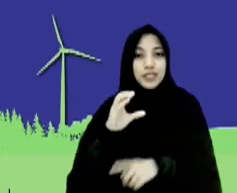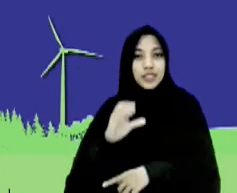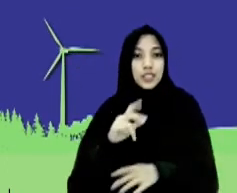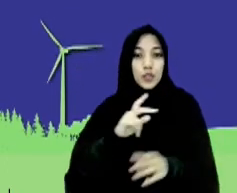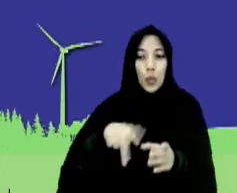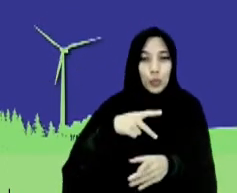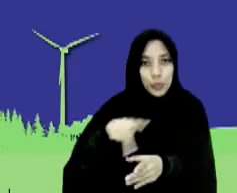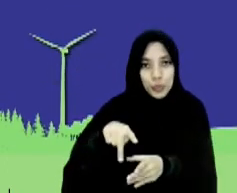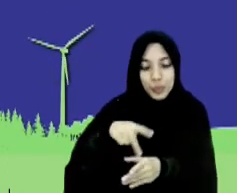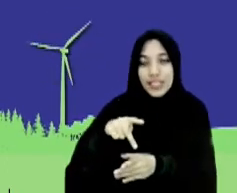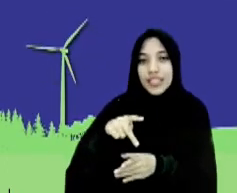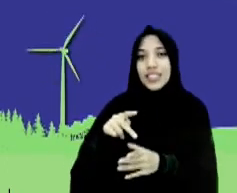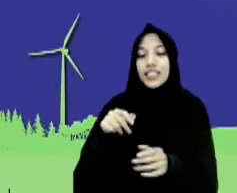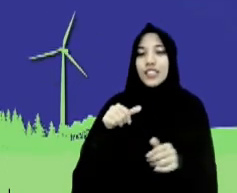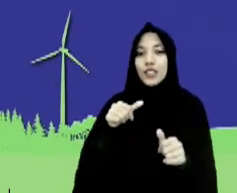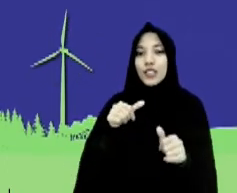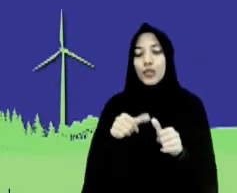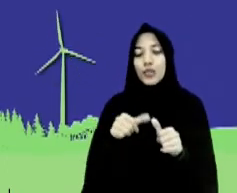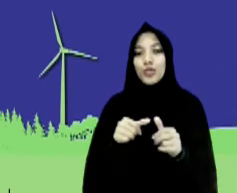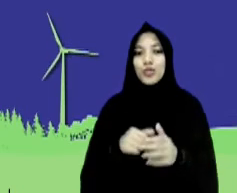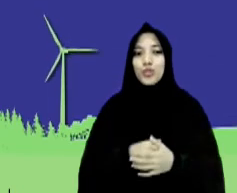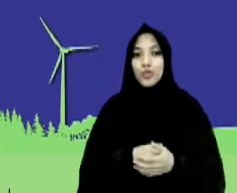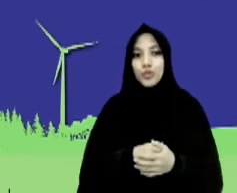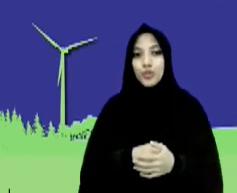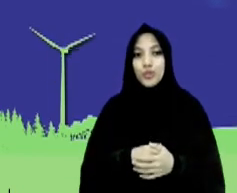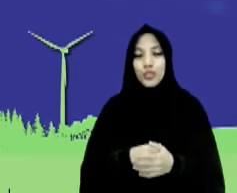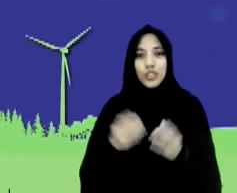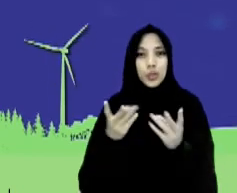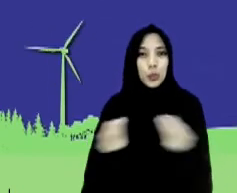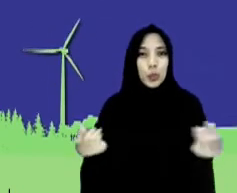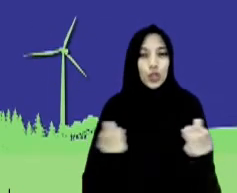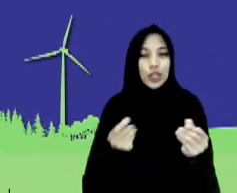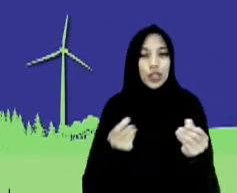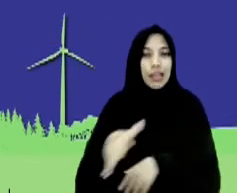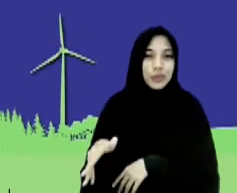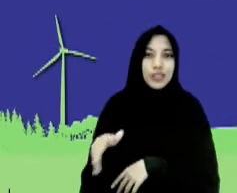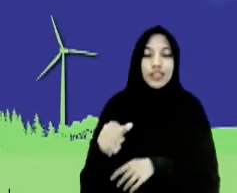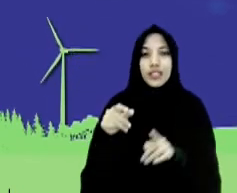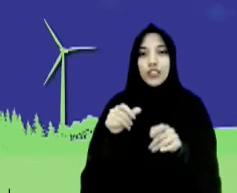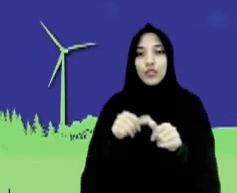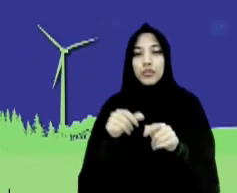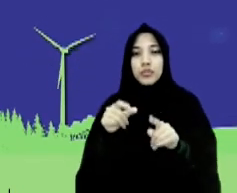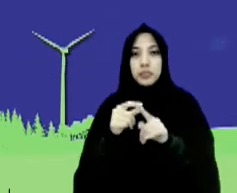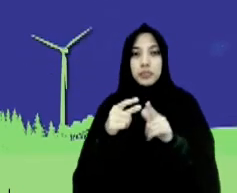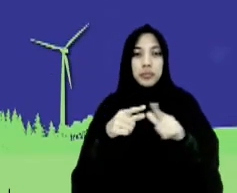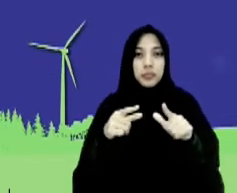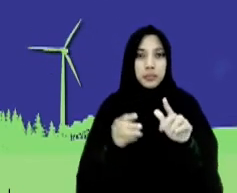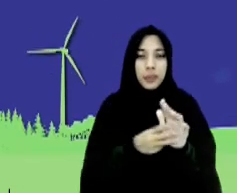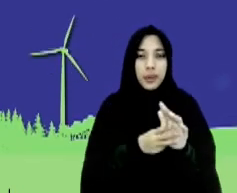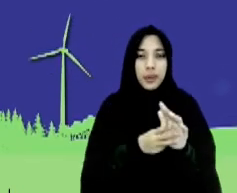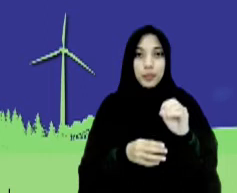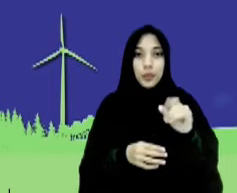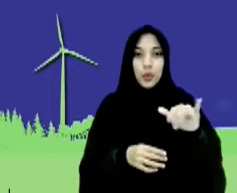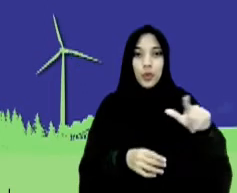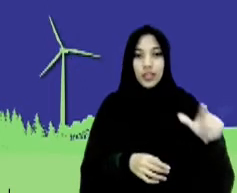also eh apa namanya eh seaweed dan juga palm oil ada juga dari another Angle Which is